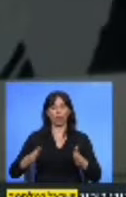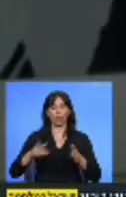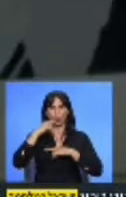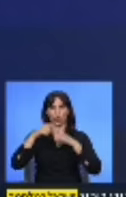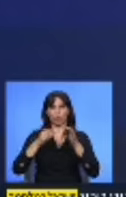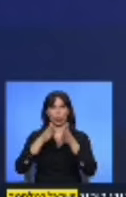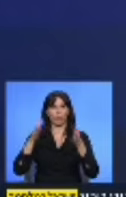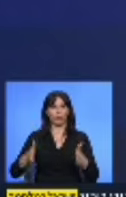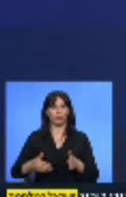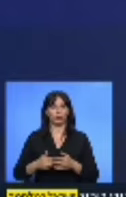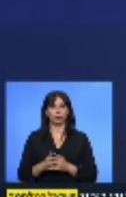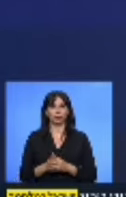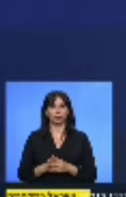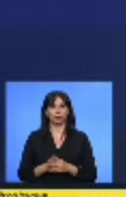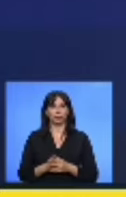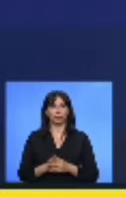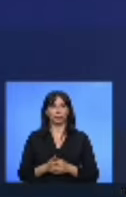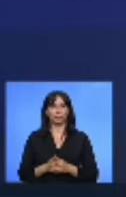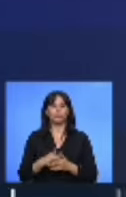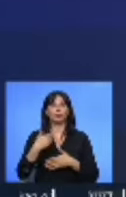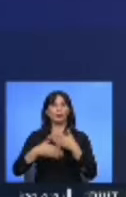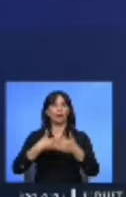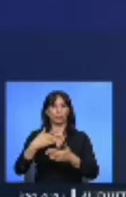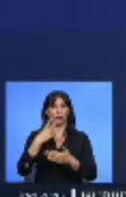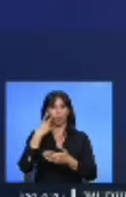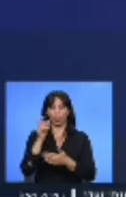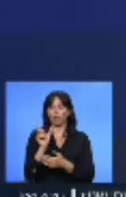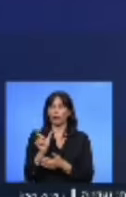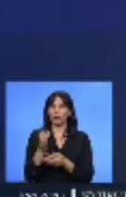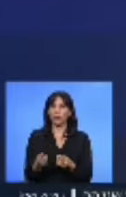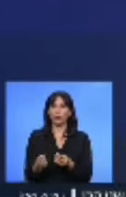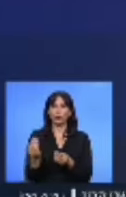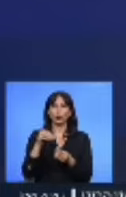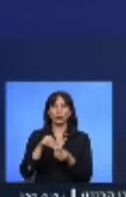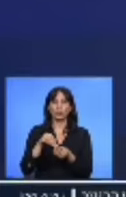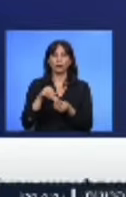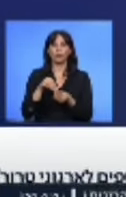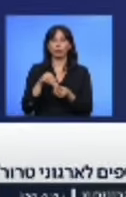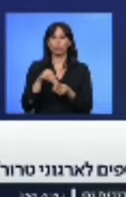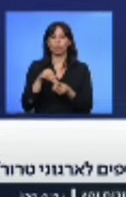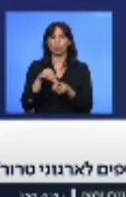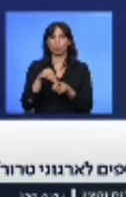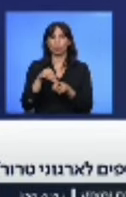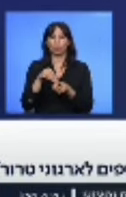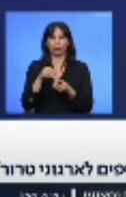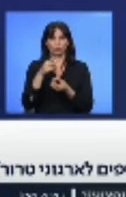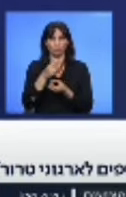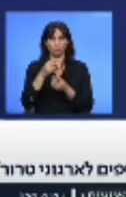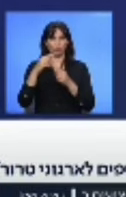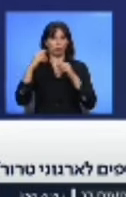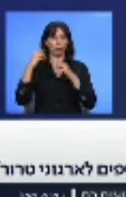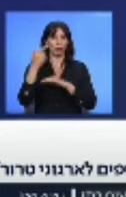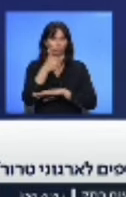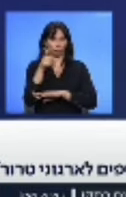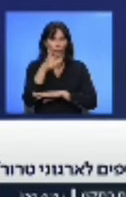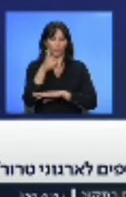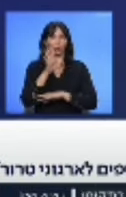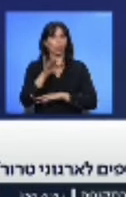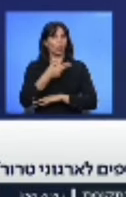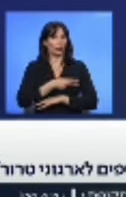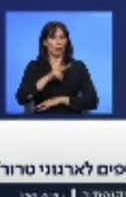במוארד מלי, אנחנו נתחדף סנוויה עם עשרות אלמלאים מן השוואקים. טוב, בהמשך נראה קטע נוסף מהכתבה, כולל אותה אחראית של העמותה ברמלה